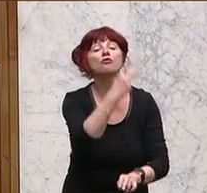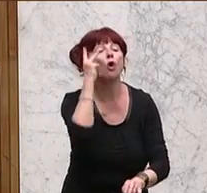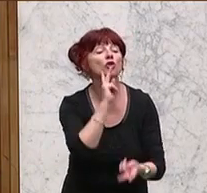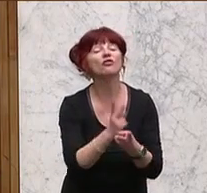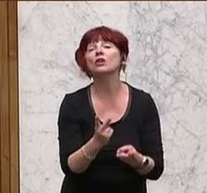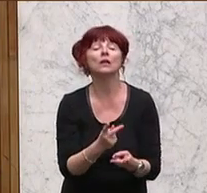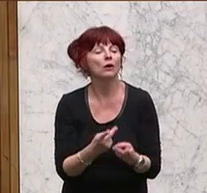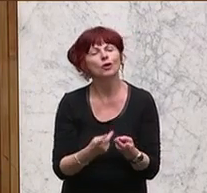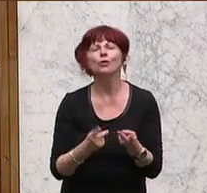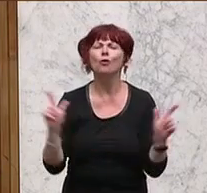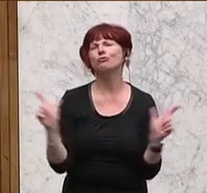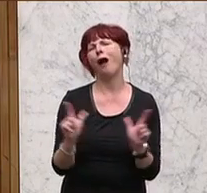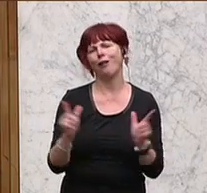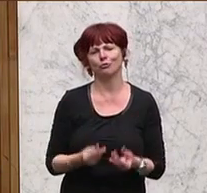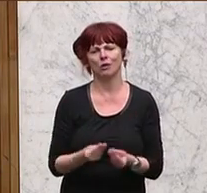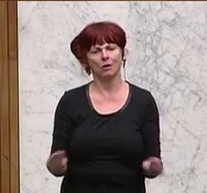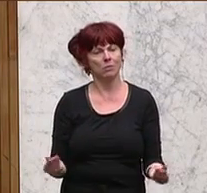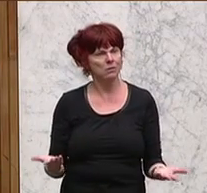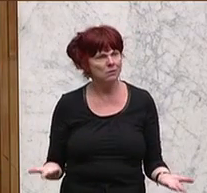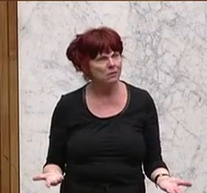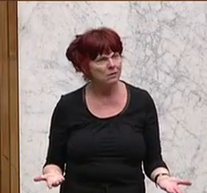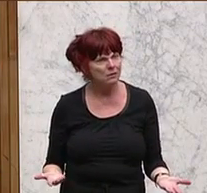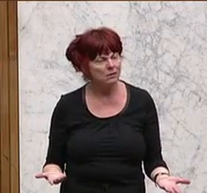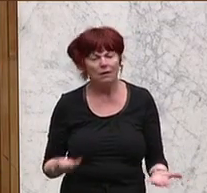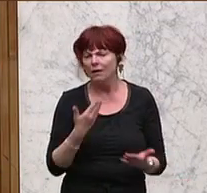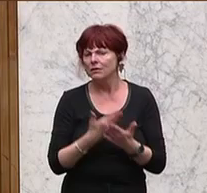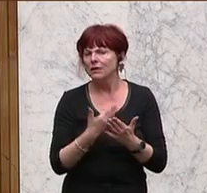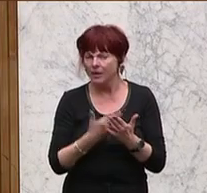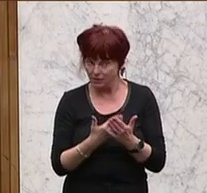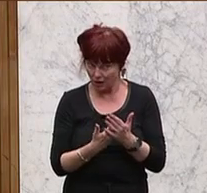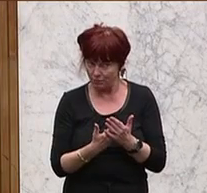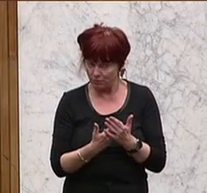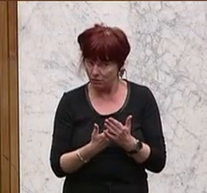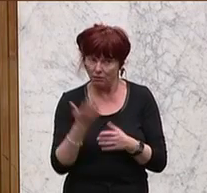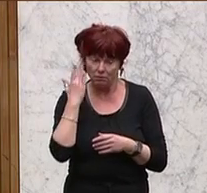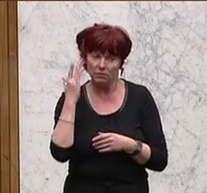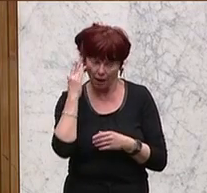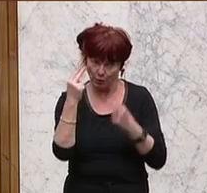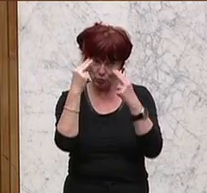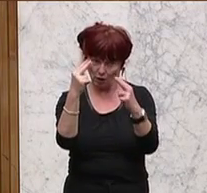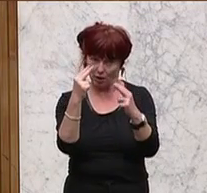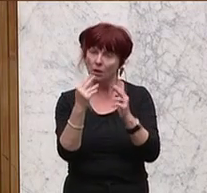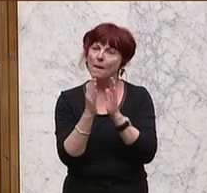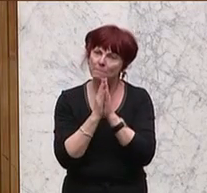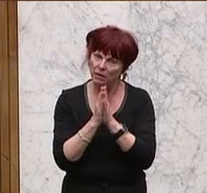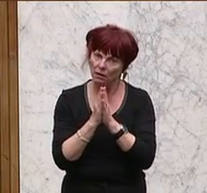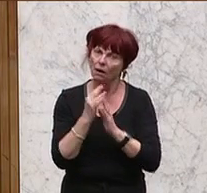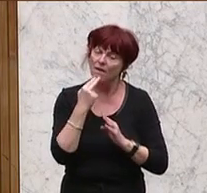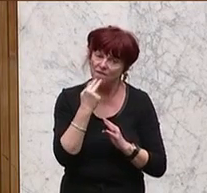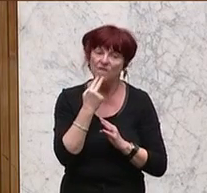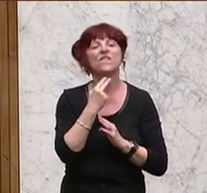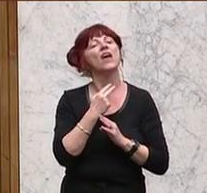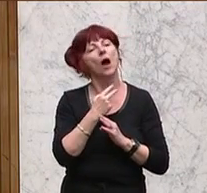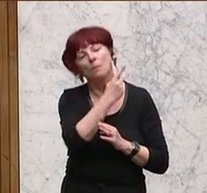Unterhaltung dargehalten. Deshalb, meine sehr geehrten Damen und Herren, möchte ich Sie bitten, alle, die auf der Seite der Bevölkerung und